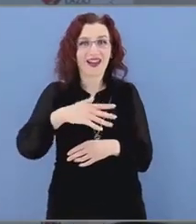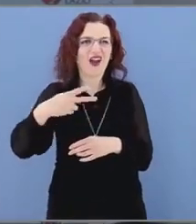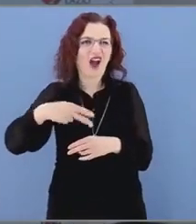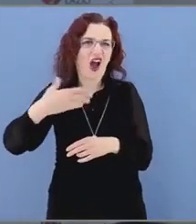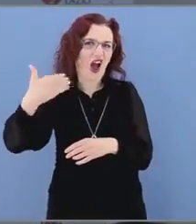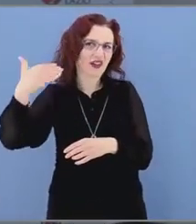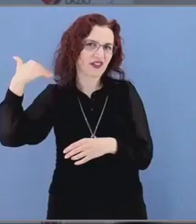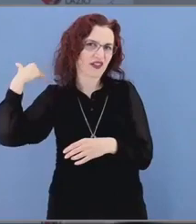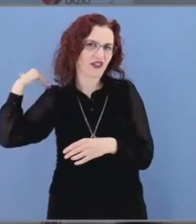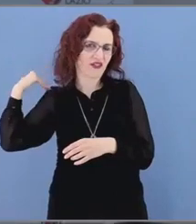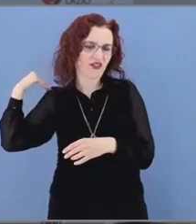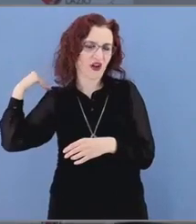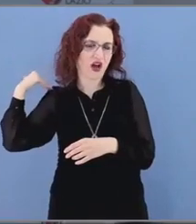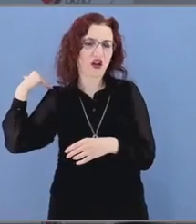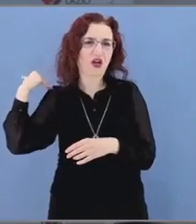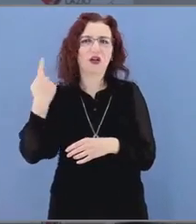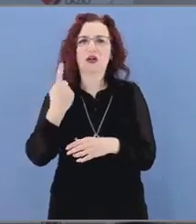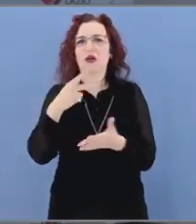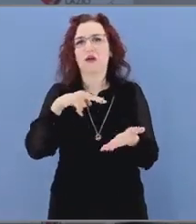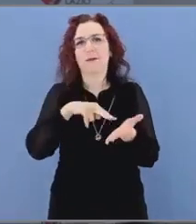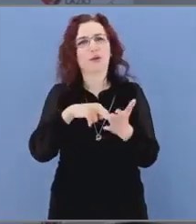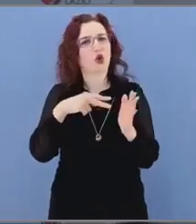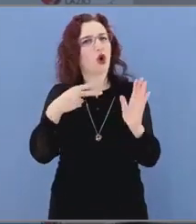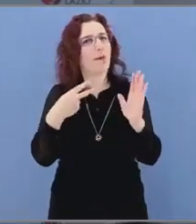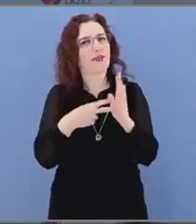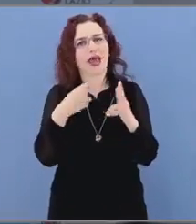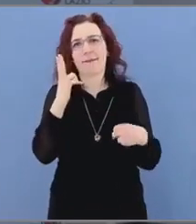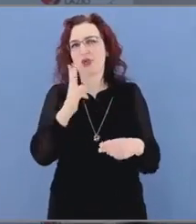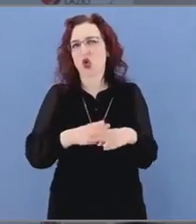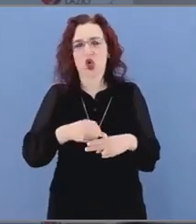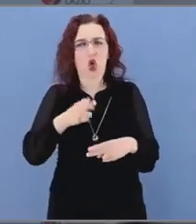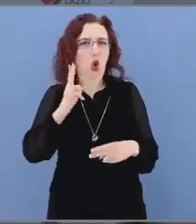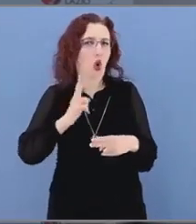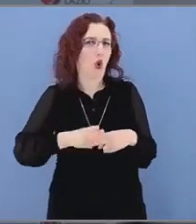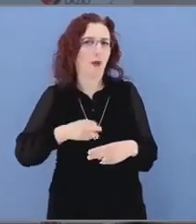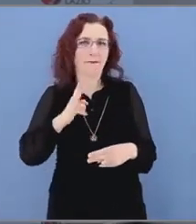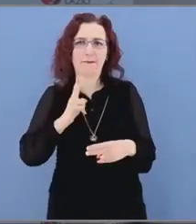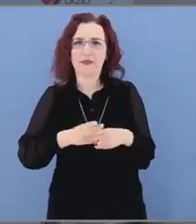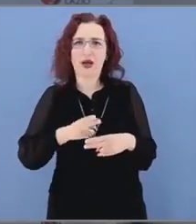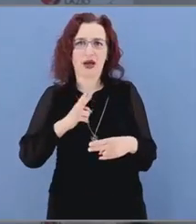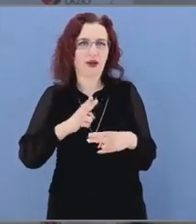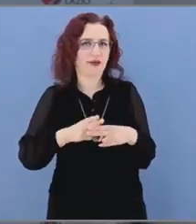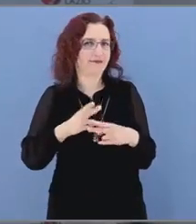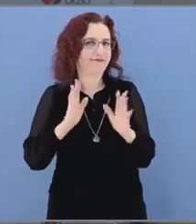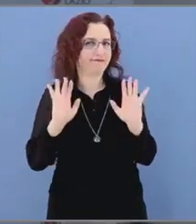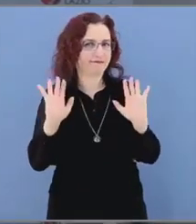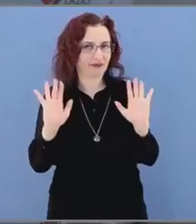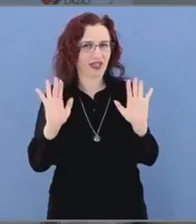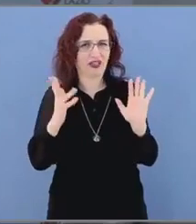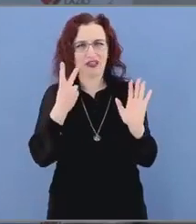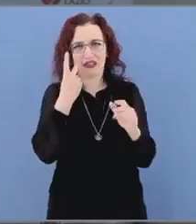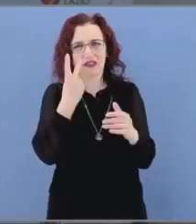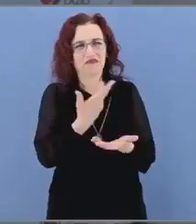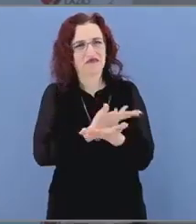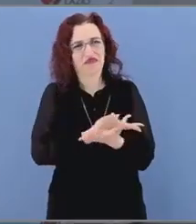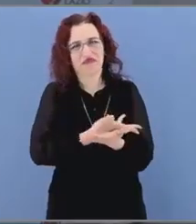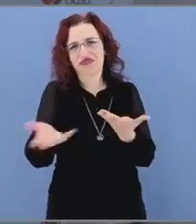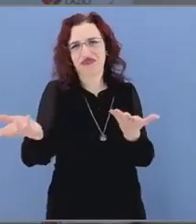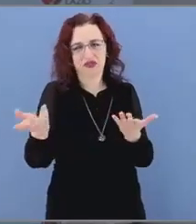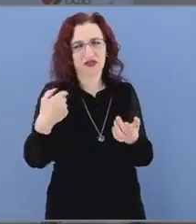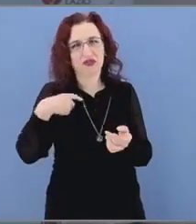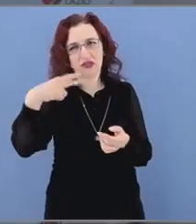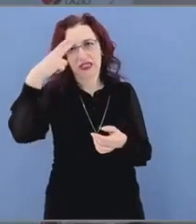dei grandi problemi della capitale, simbolo raccontato del degrado. Io ricordo la discussione,